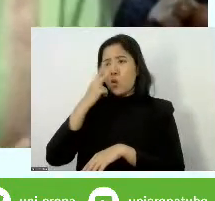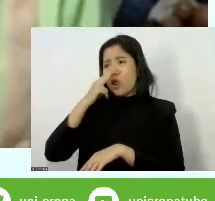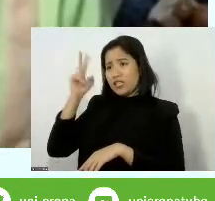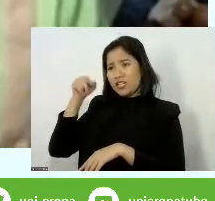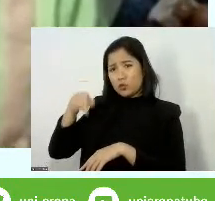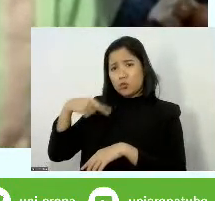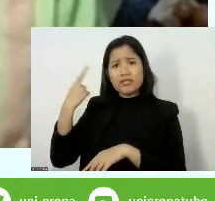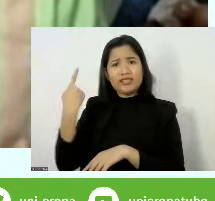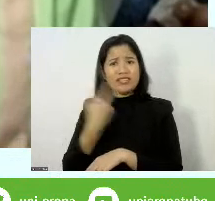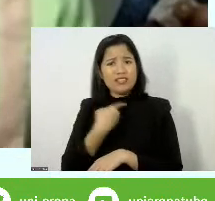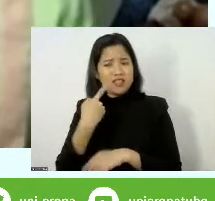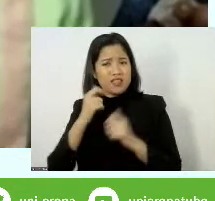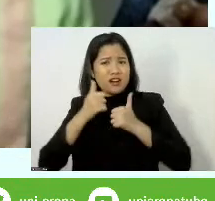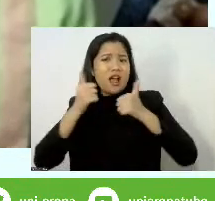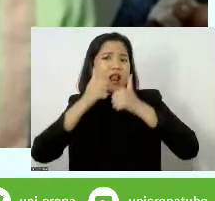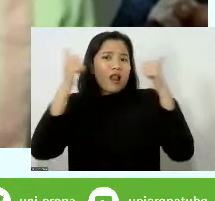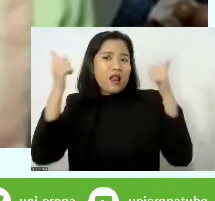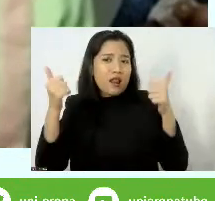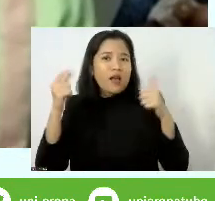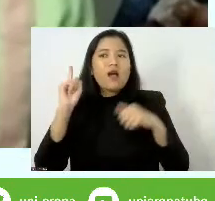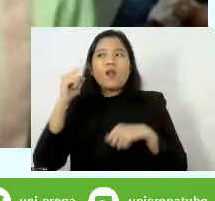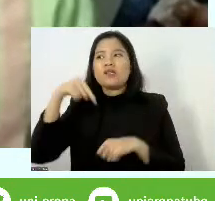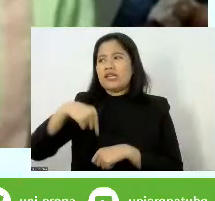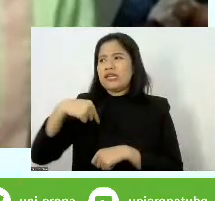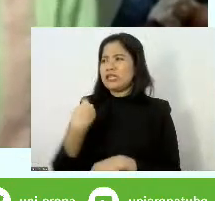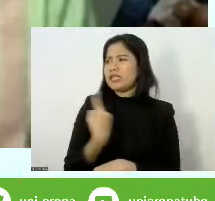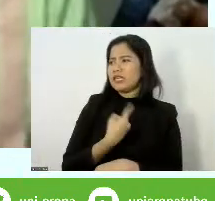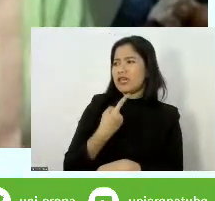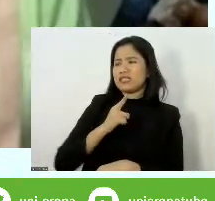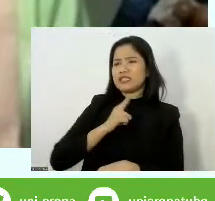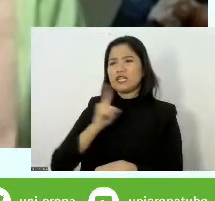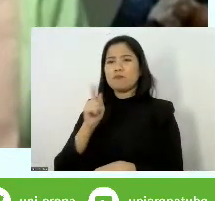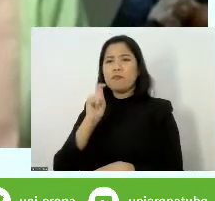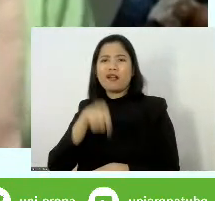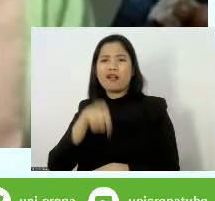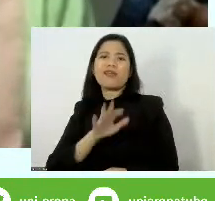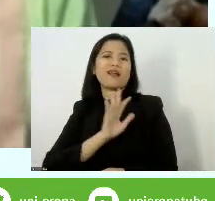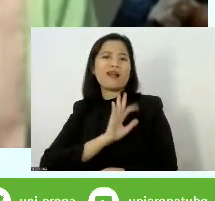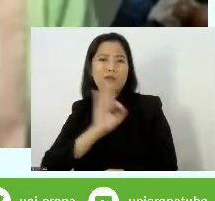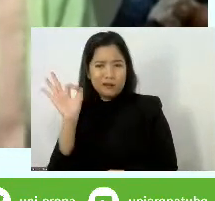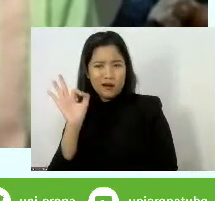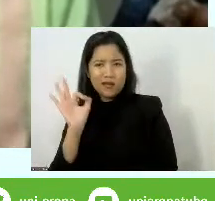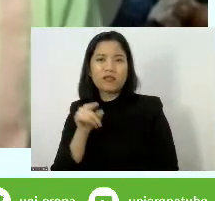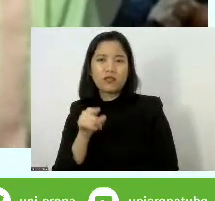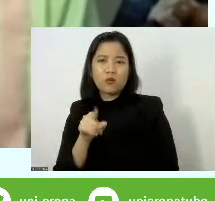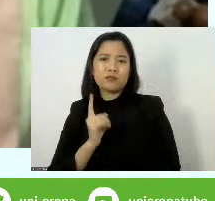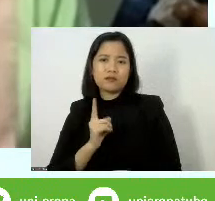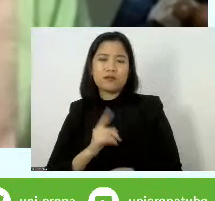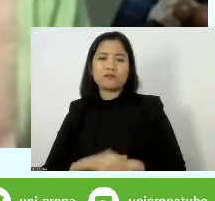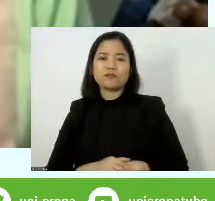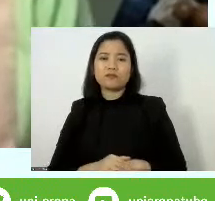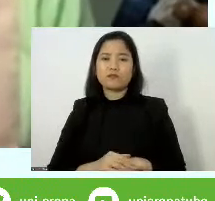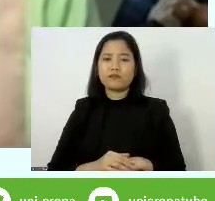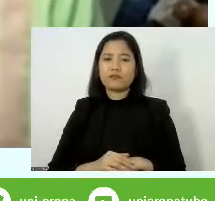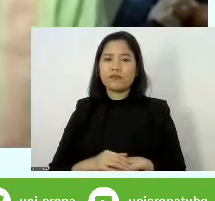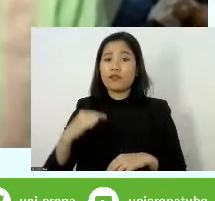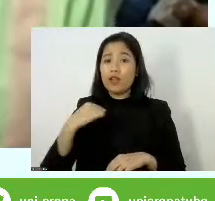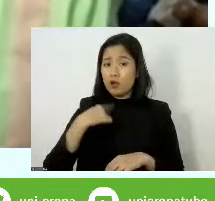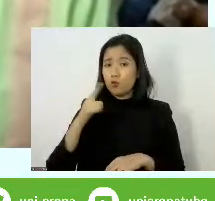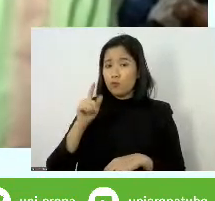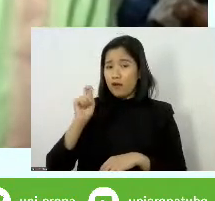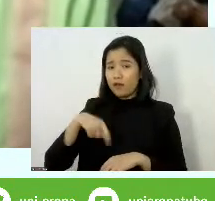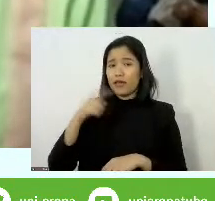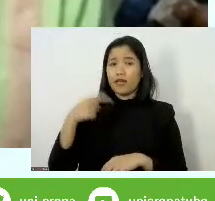itu kita terkenal banget jadi kenapa sih kok kita sendiri enggak pakai gitu loh Itu aja sih Oke dan akupun juga dimulai pakai